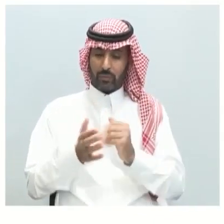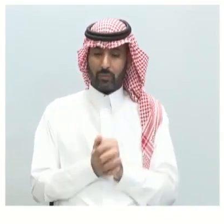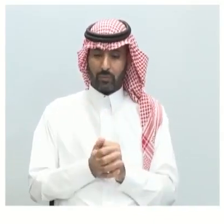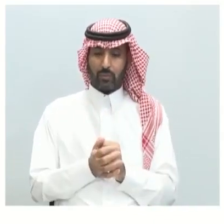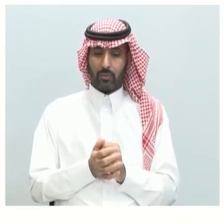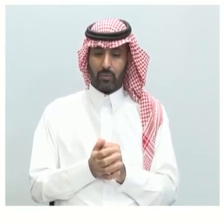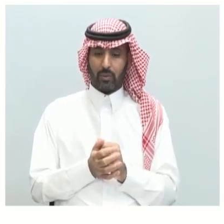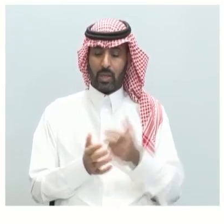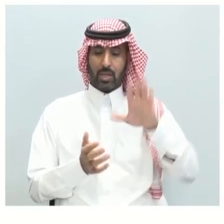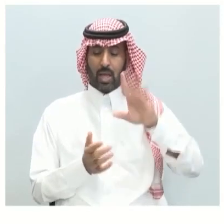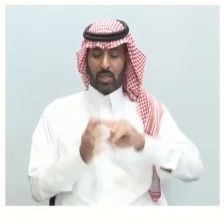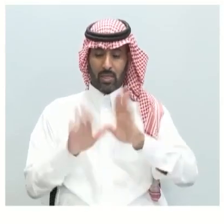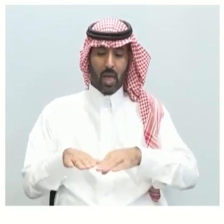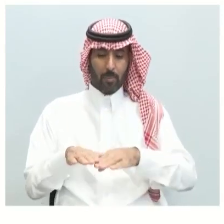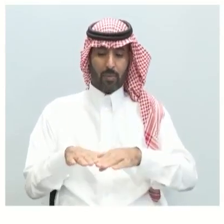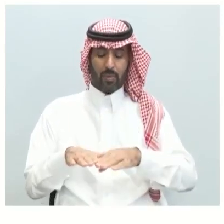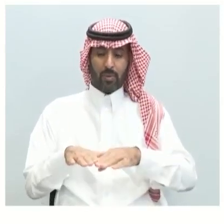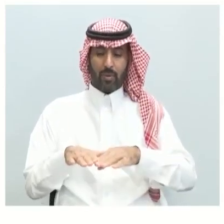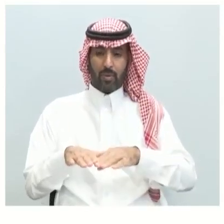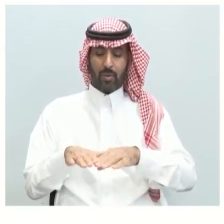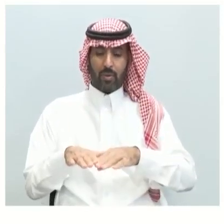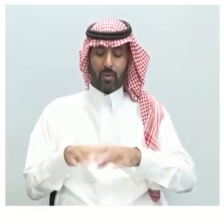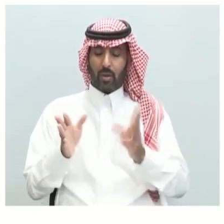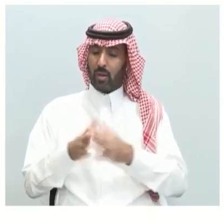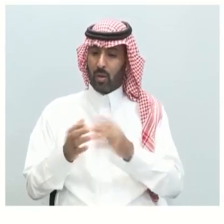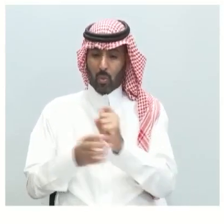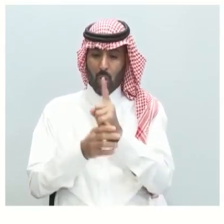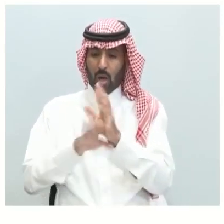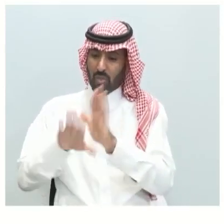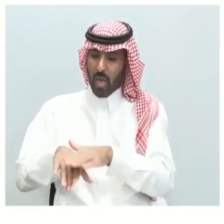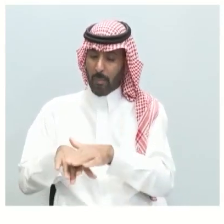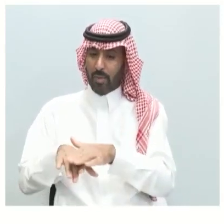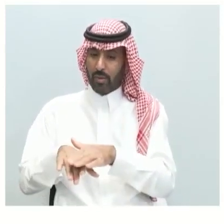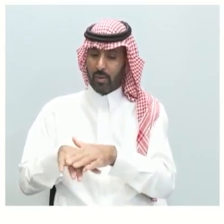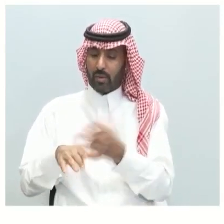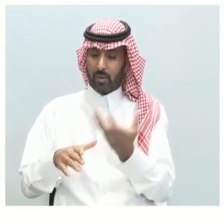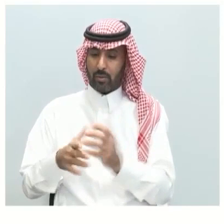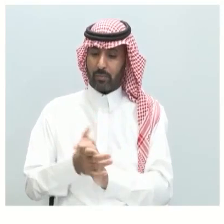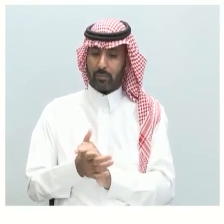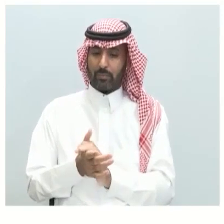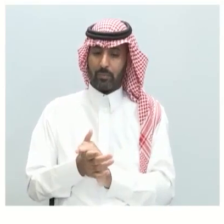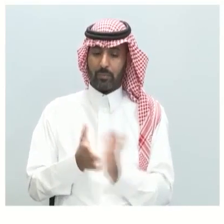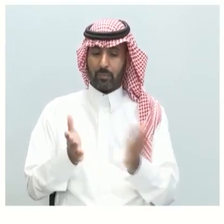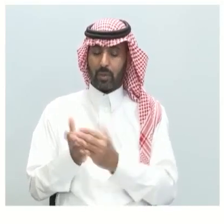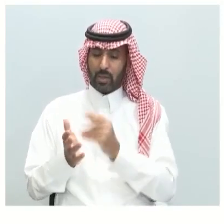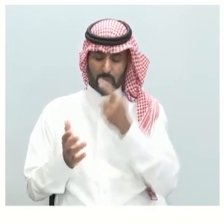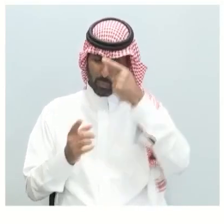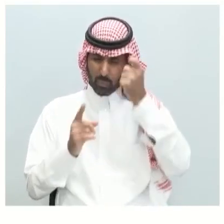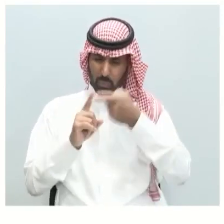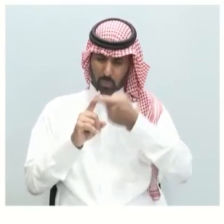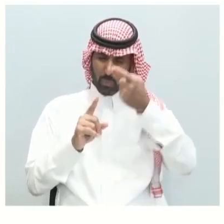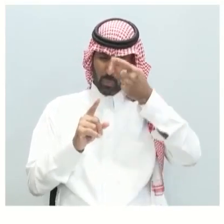2 الثابت فيها كانت كميه طبعا كميه الغاز لاحظ انها ثابته في الجميع هنا درجه